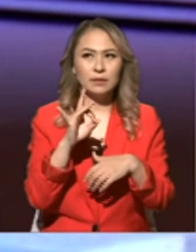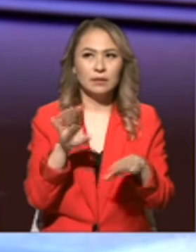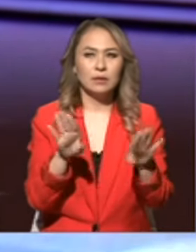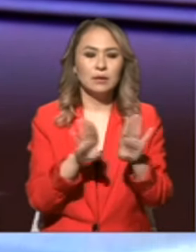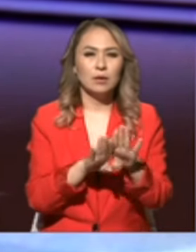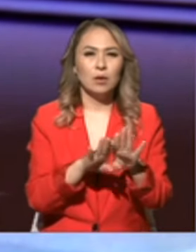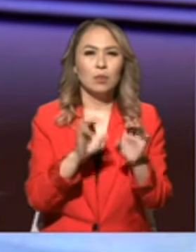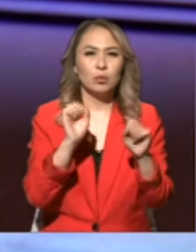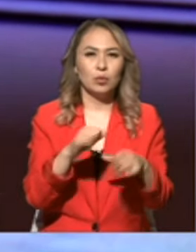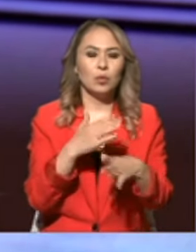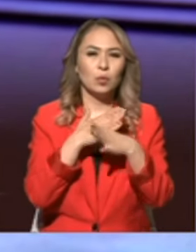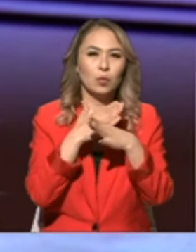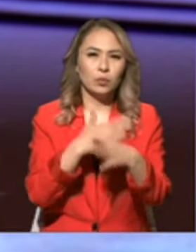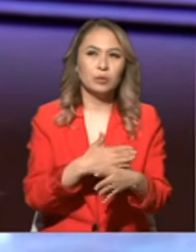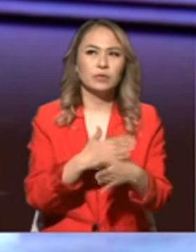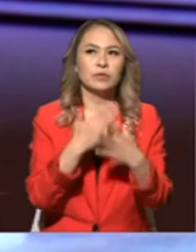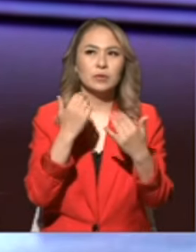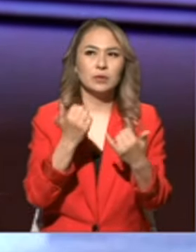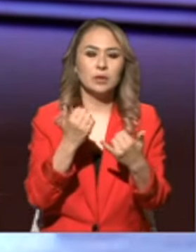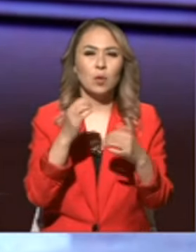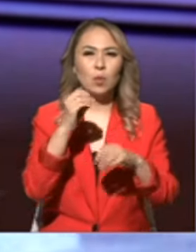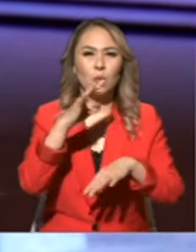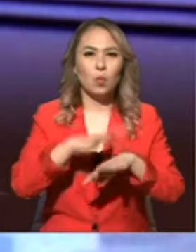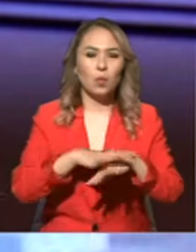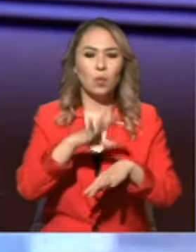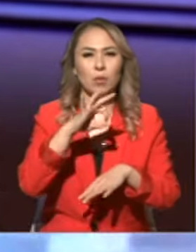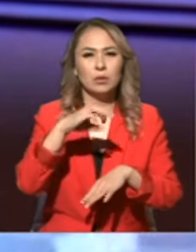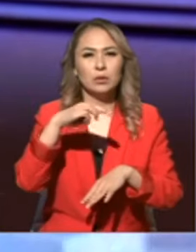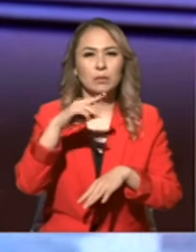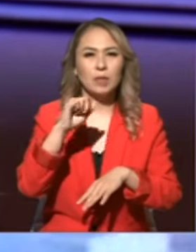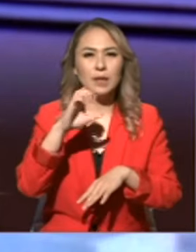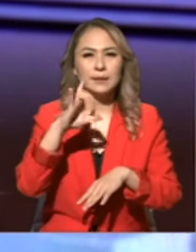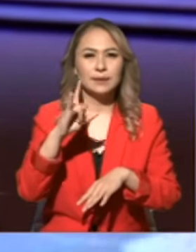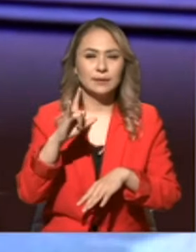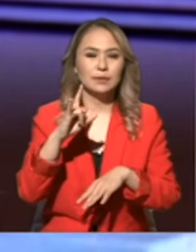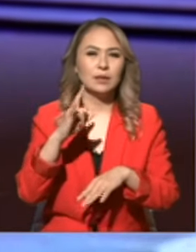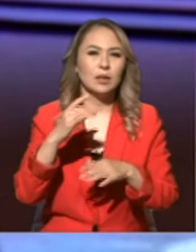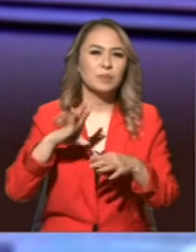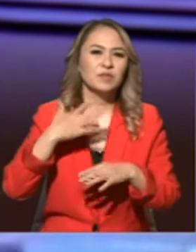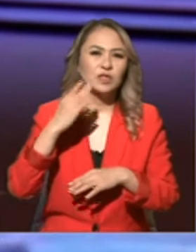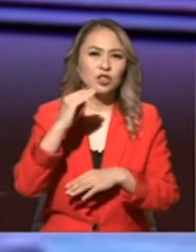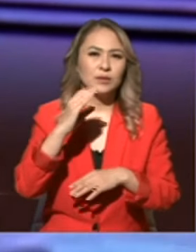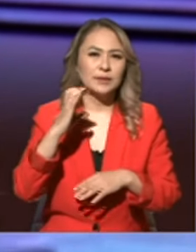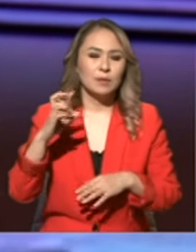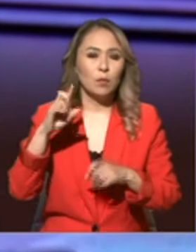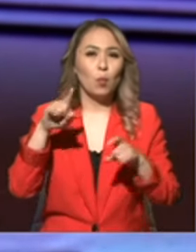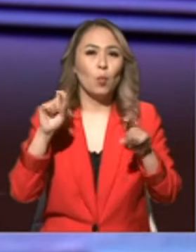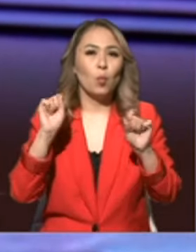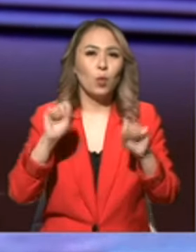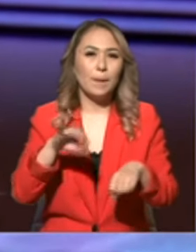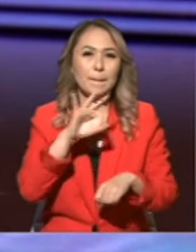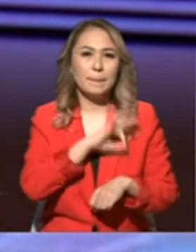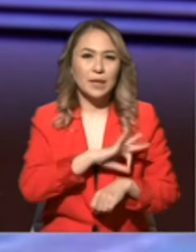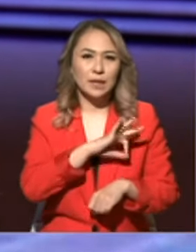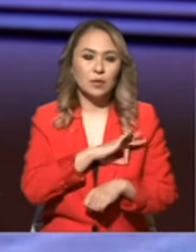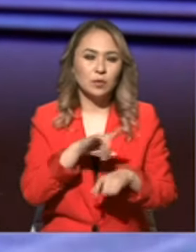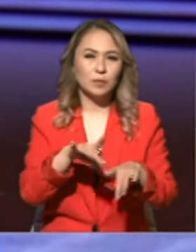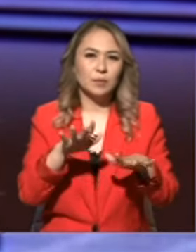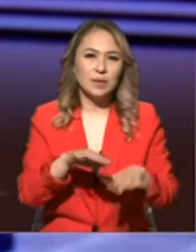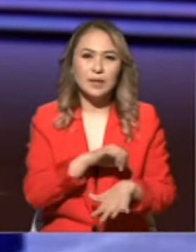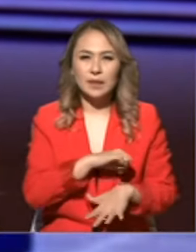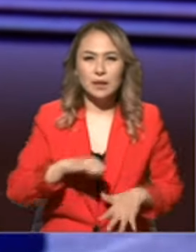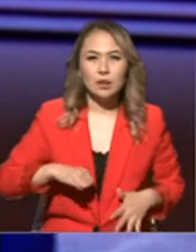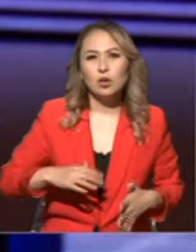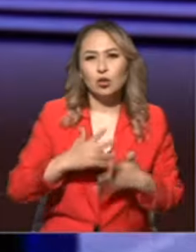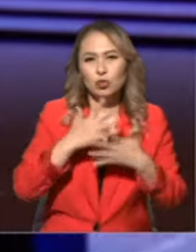алуға болады. Содан кейін оны отбасы банк арқылы соған салып, сол арқылы да пайдалануға болады. Әрине, бұл жердегі ең